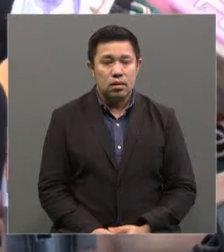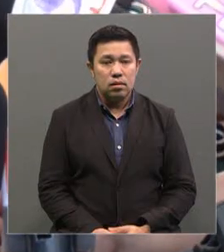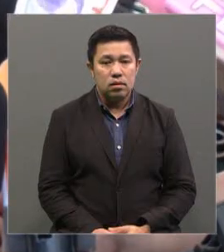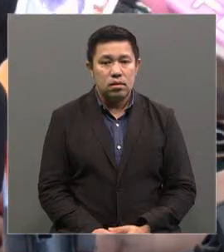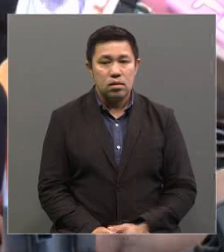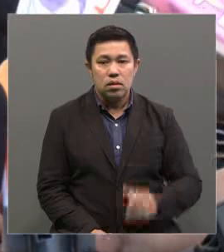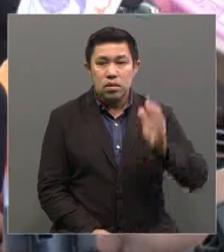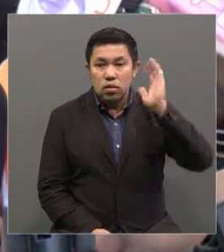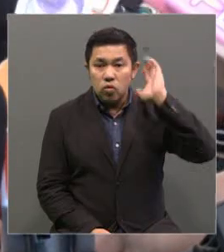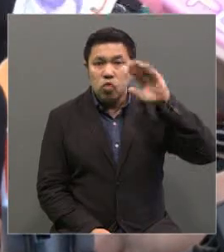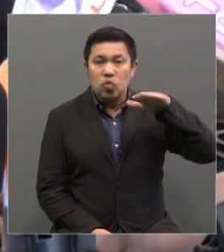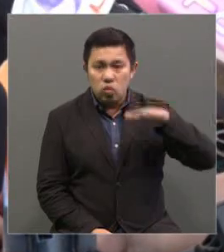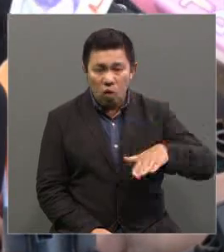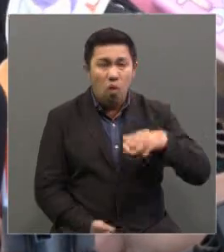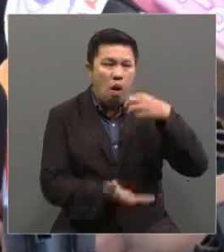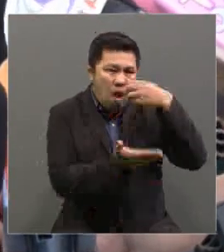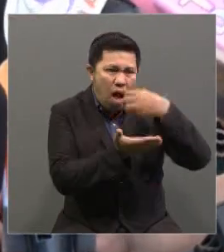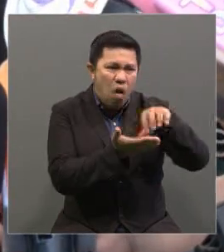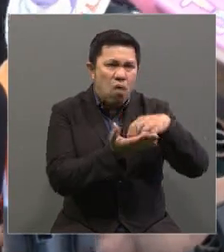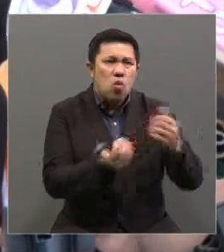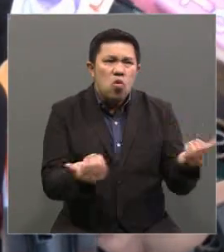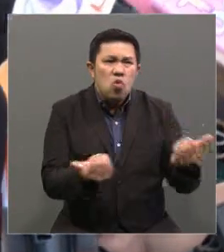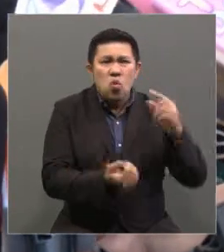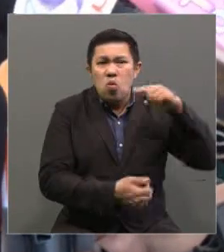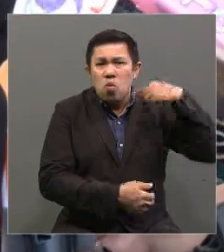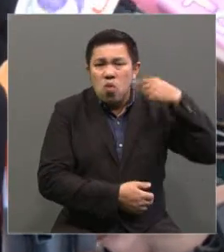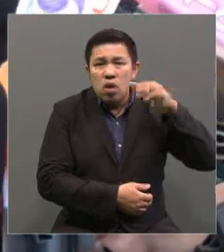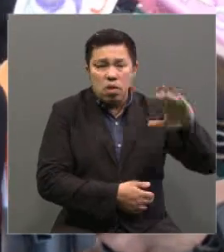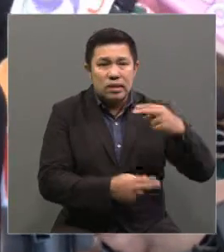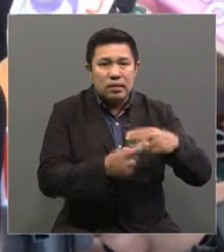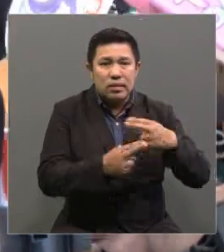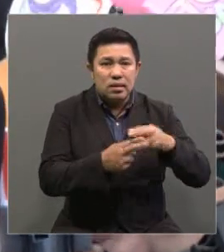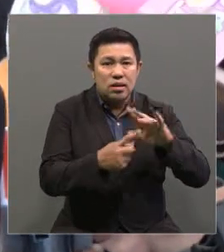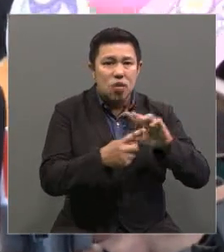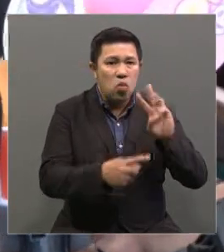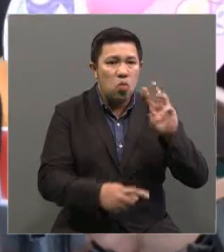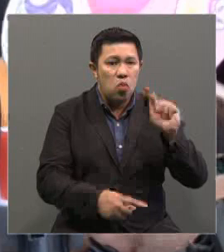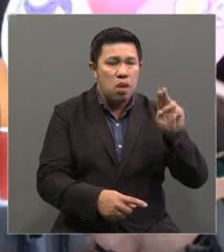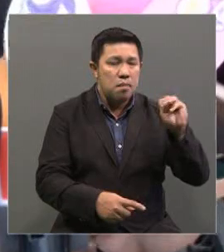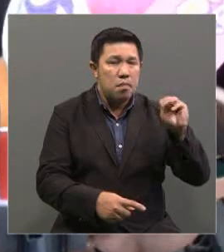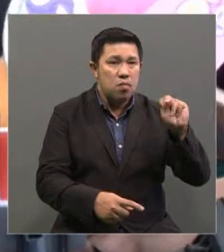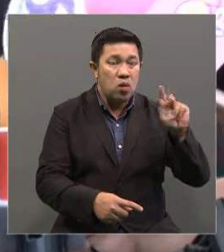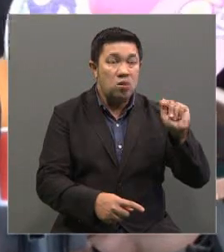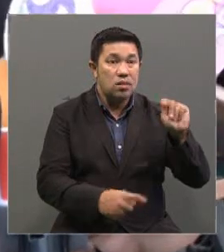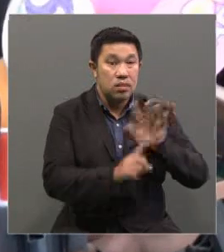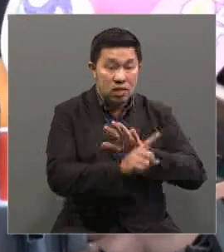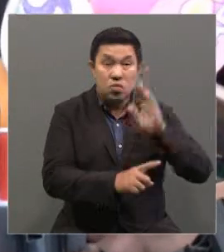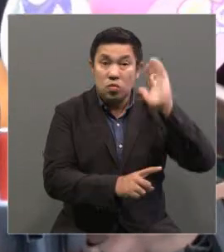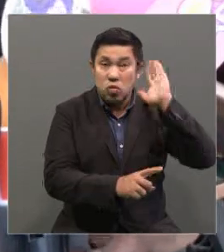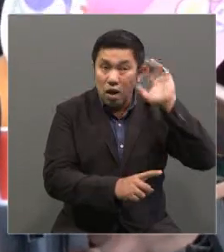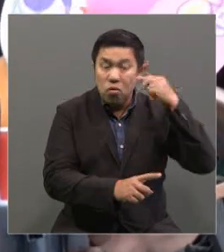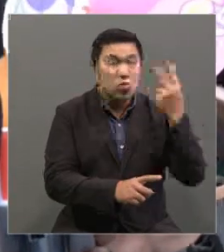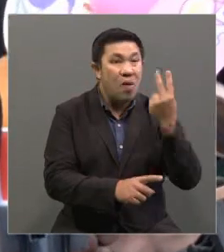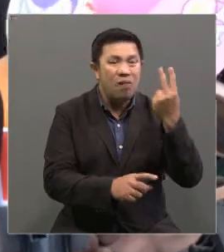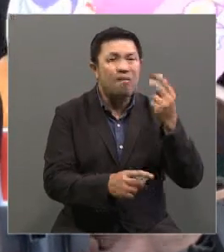ทีนี้น้องชายก็ให้สัมภาษณ์ต่อเล่าถึงเรื่องลูกสาวของคุณใบเตยที่ชื่อน้องเวทมนต์คือทั้งคุณใบเตยและสามีเนี่ย